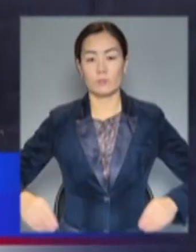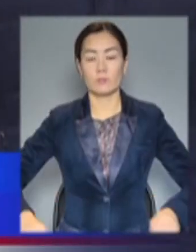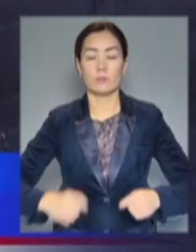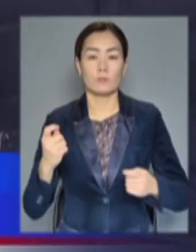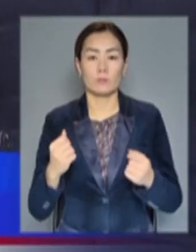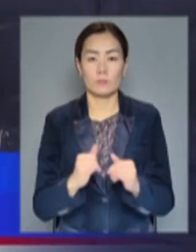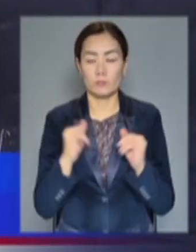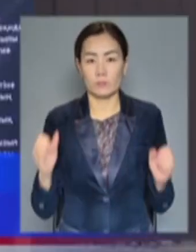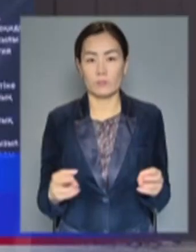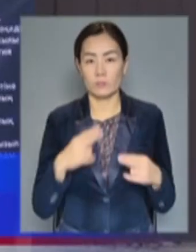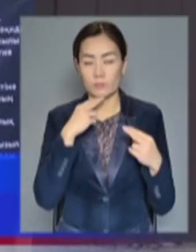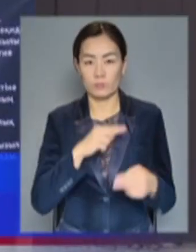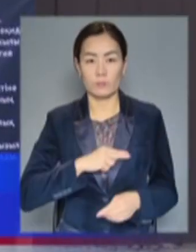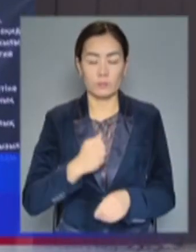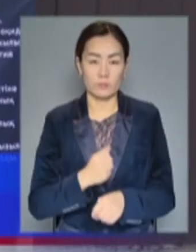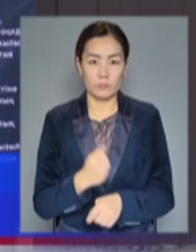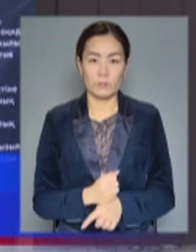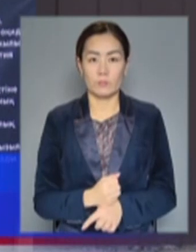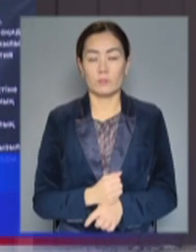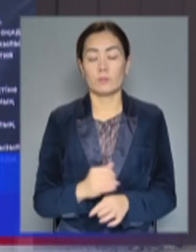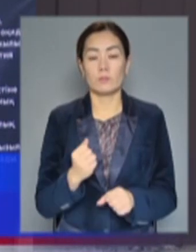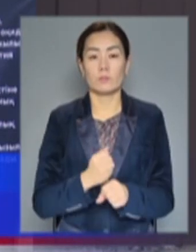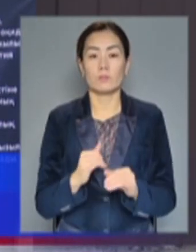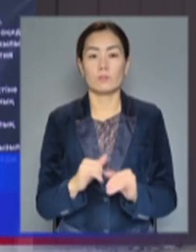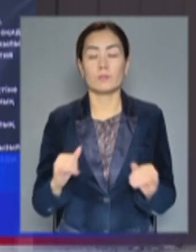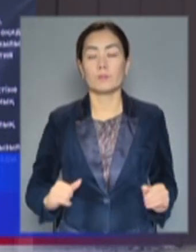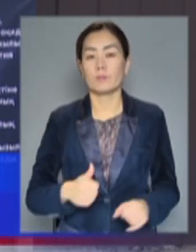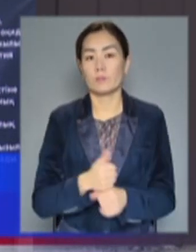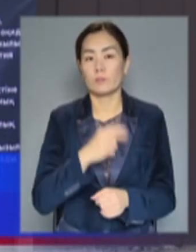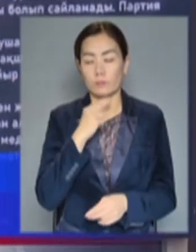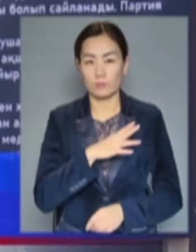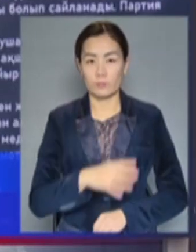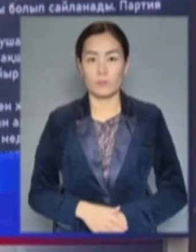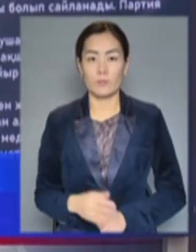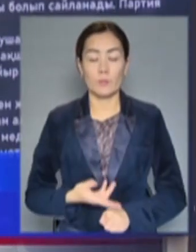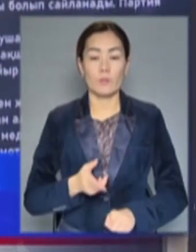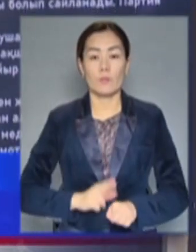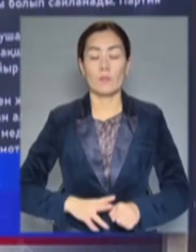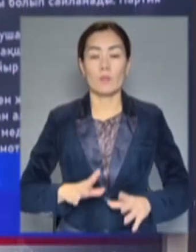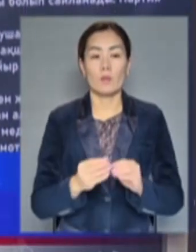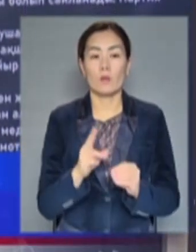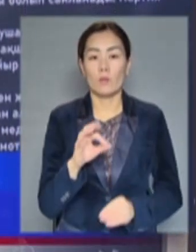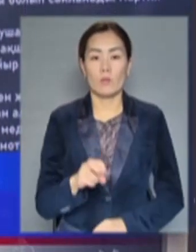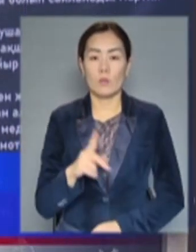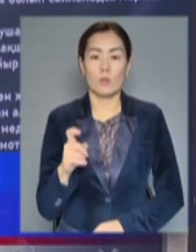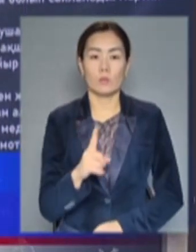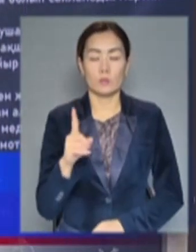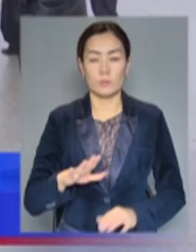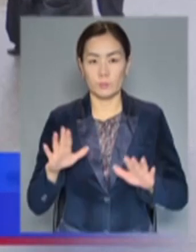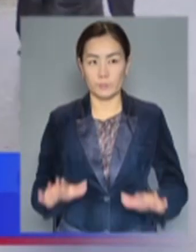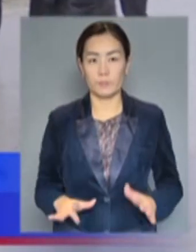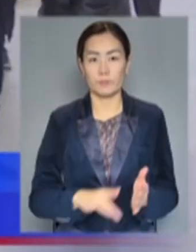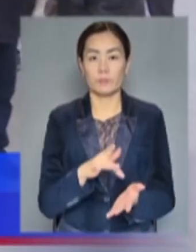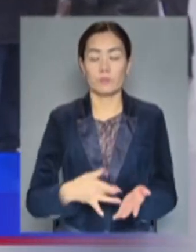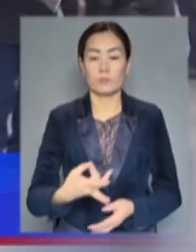мал басын өсіруге айрықша мән беріліп, оның өнімділігін арттыруда басты назарға алған. Осы кезеңдерде колхоз алдыңғы қатарға шығып,